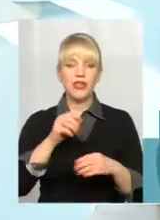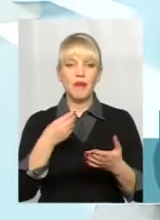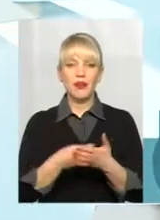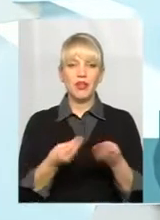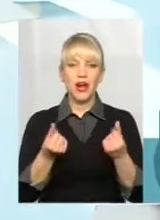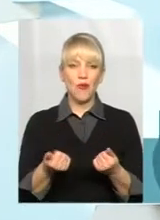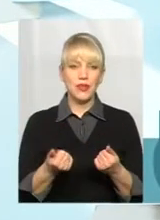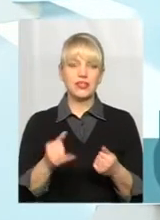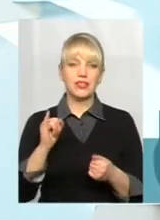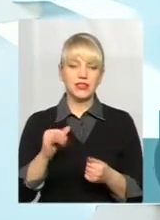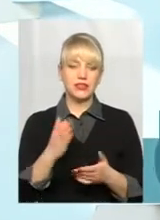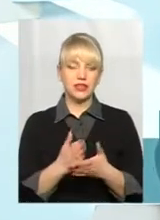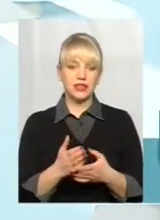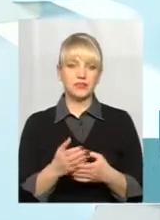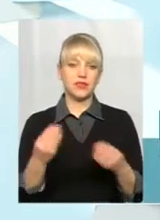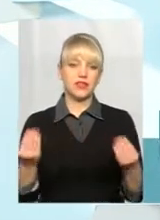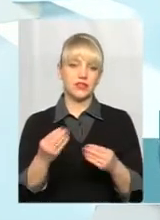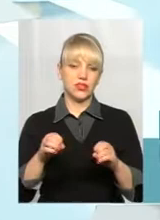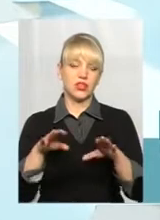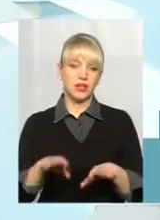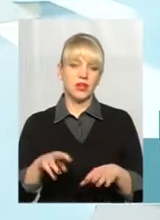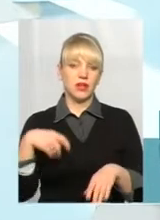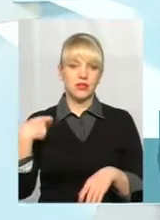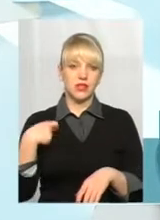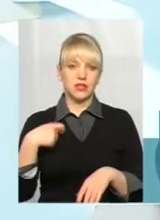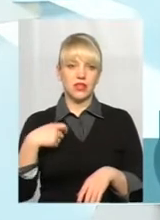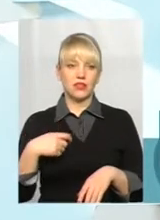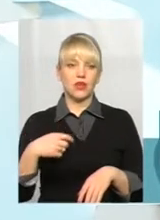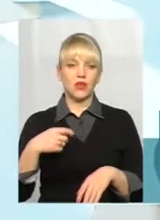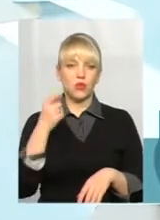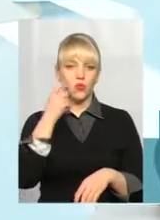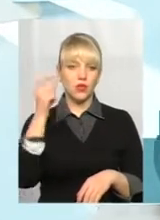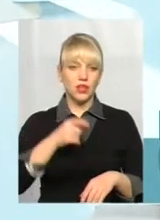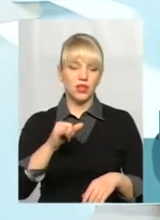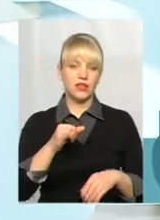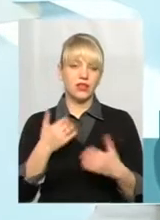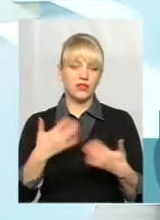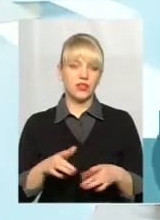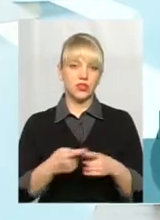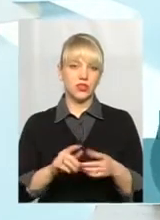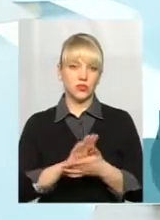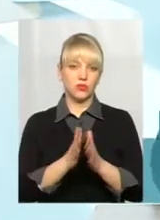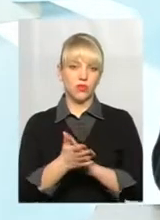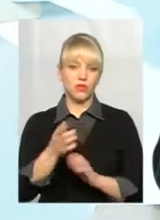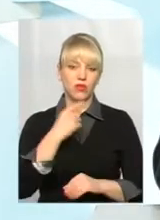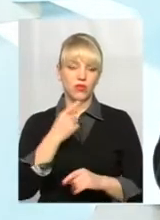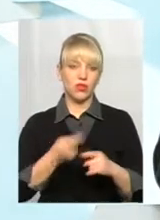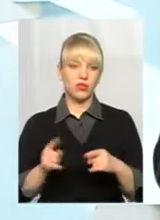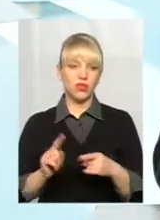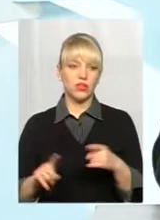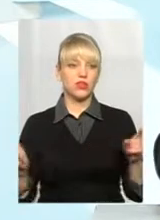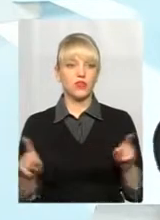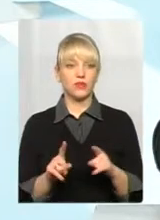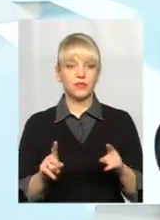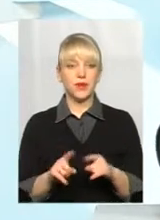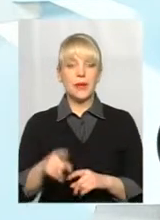от є якраз свіже рішення Кабінету міністрів України. От, і вже ці умови говорять про те, що,